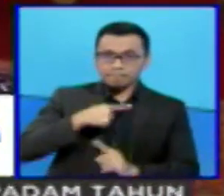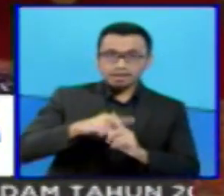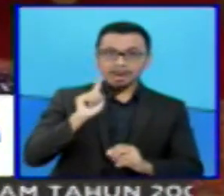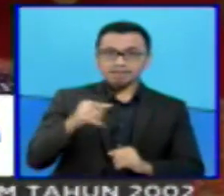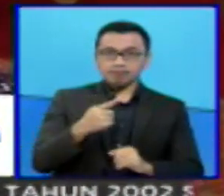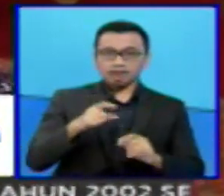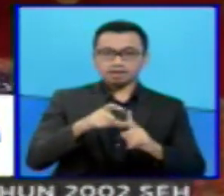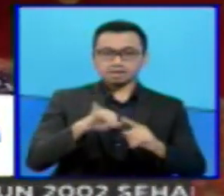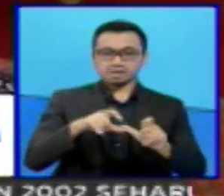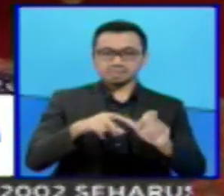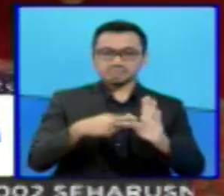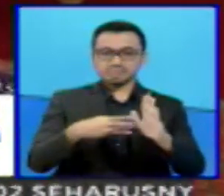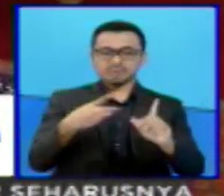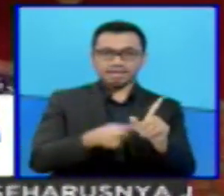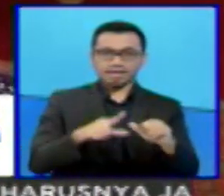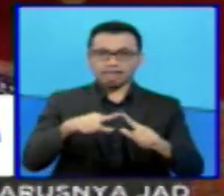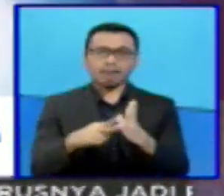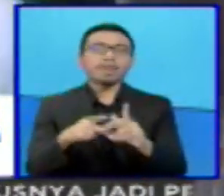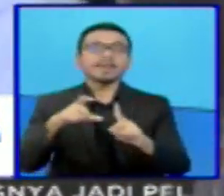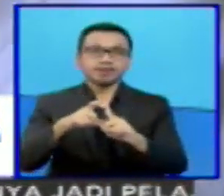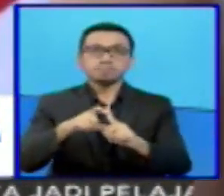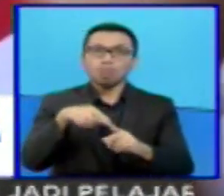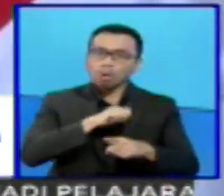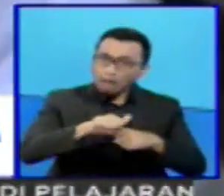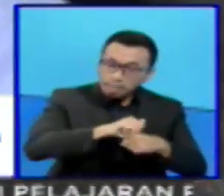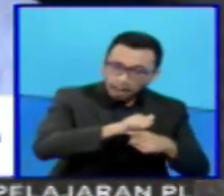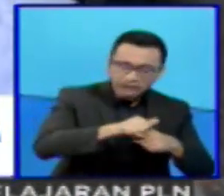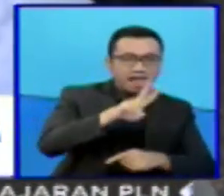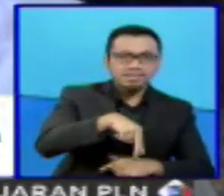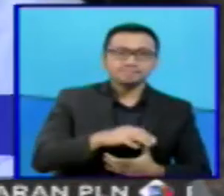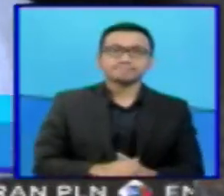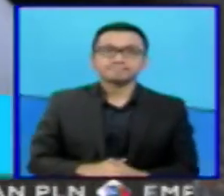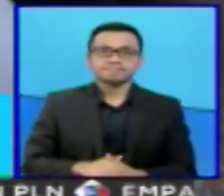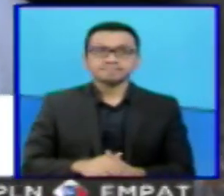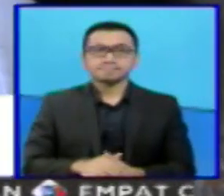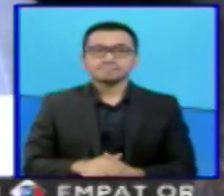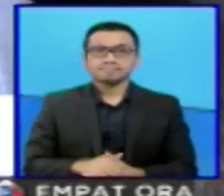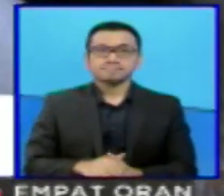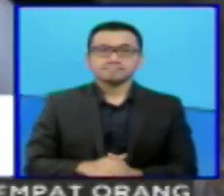mengasah vokalnya lebih giat lagi. Nah, Disneyland kan dengar kalau